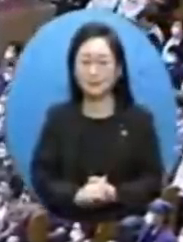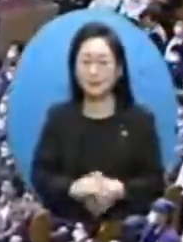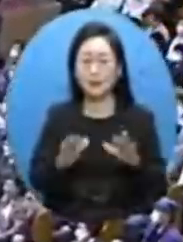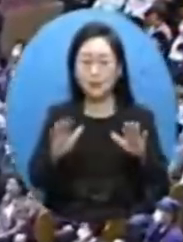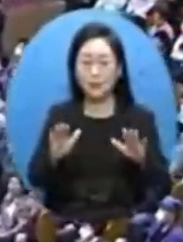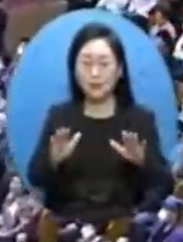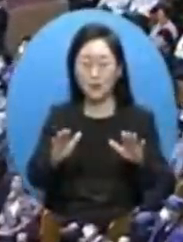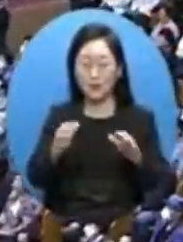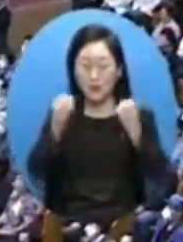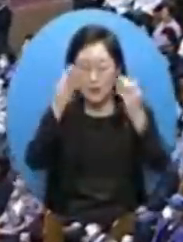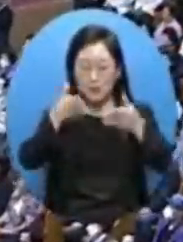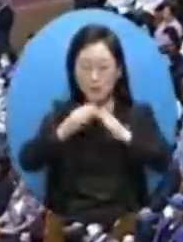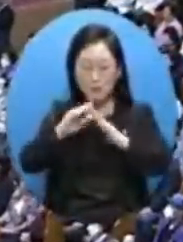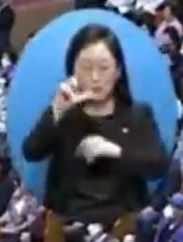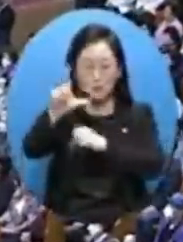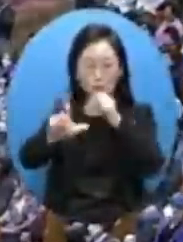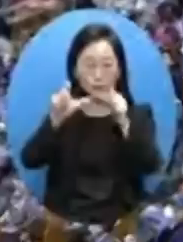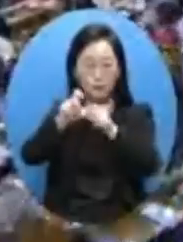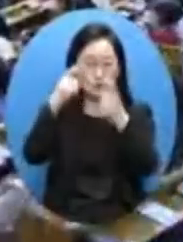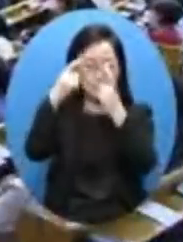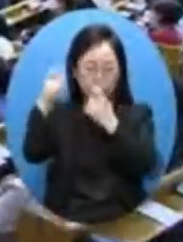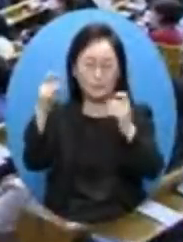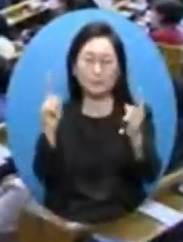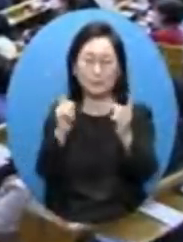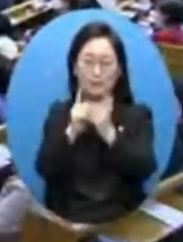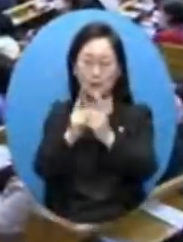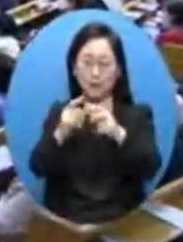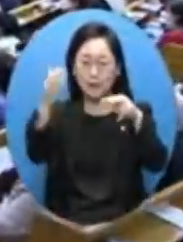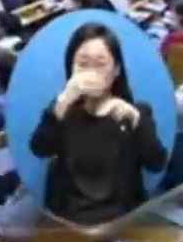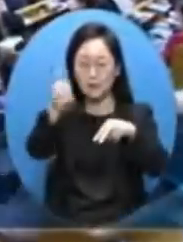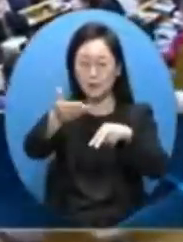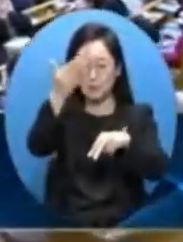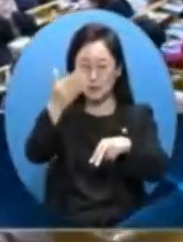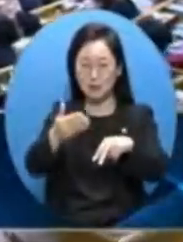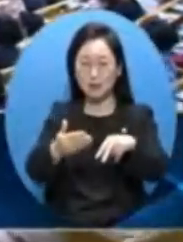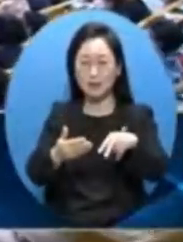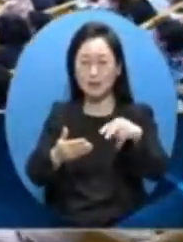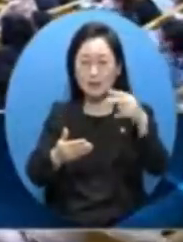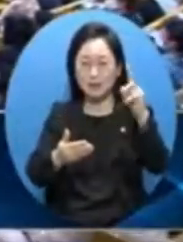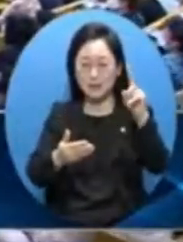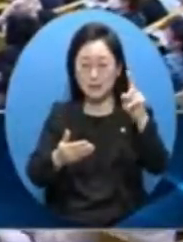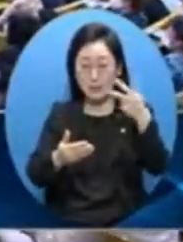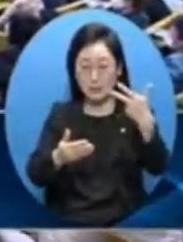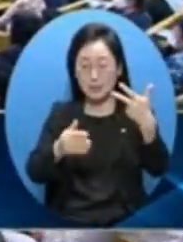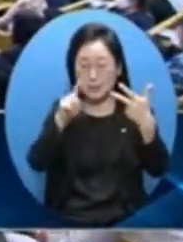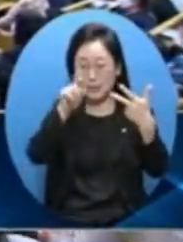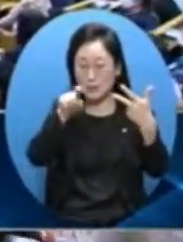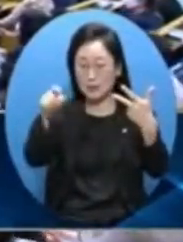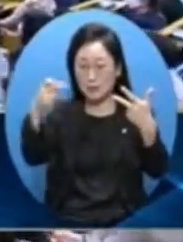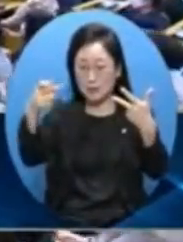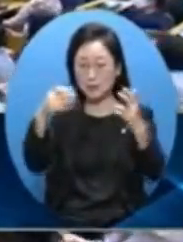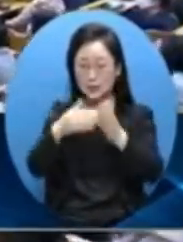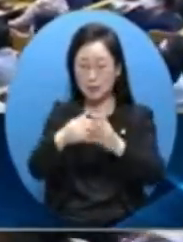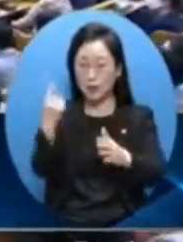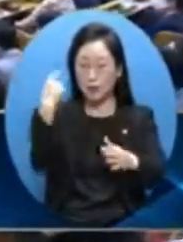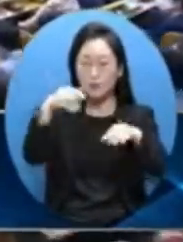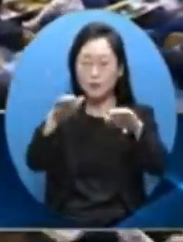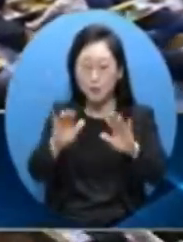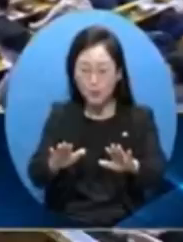오늘 저는 창립 65년을 맞이해서 사무엘상 7장 10절로 12절의 말씀을 가지고 어제도